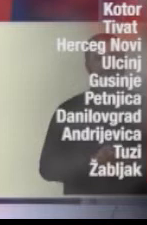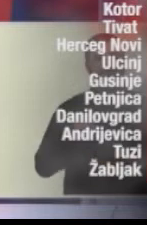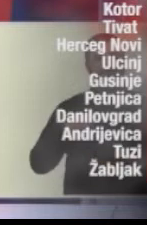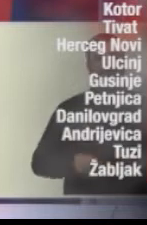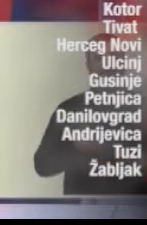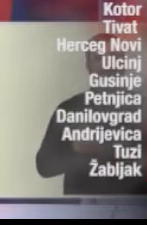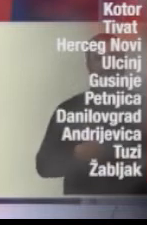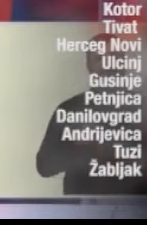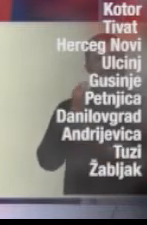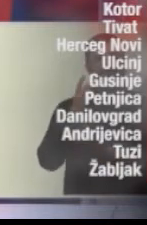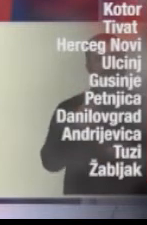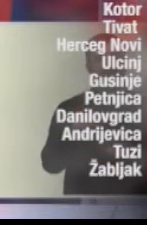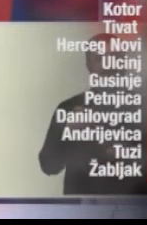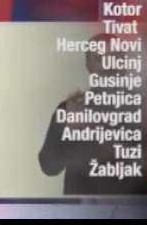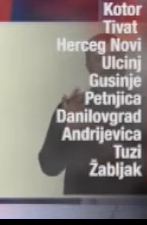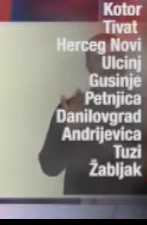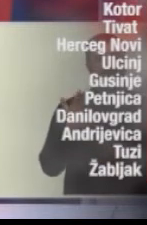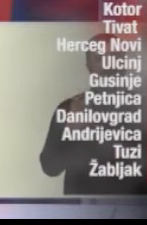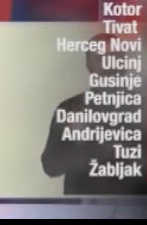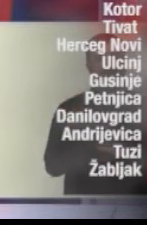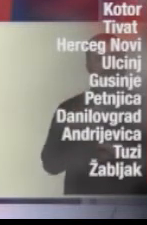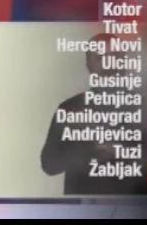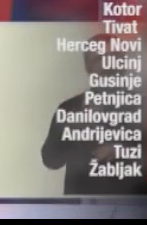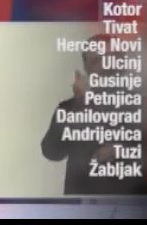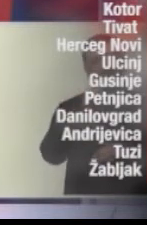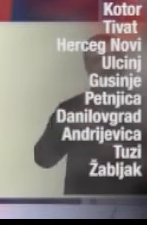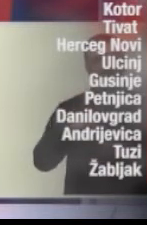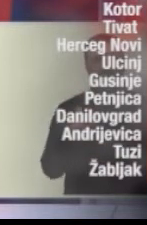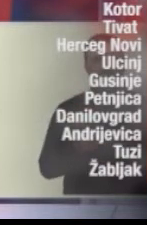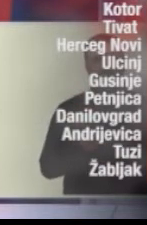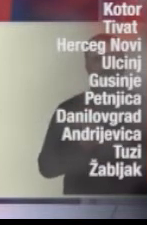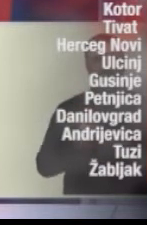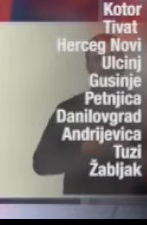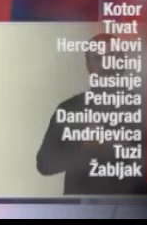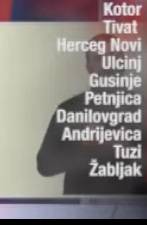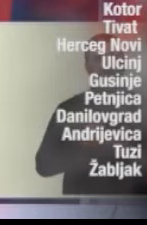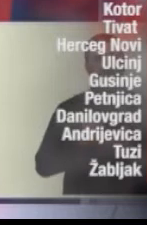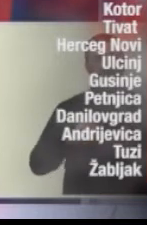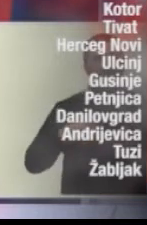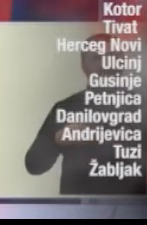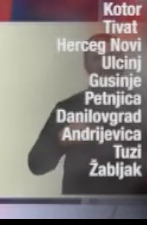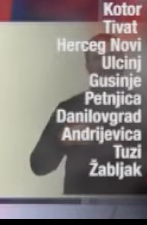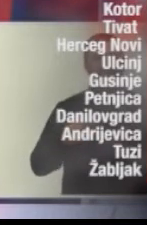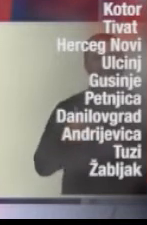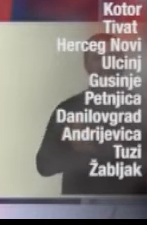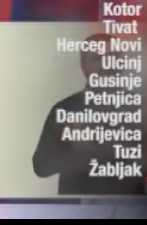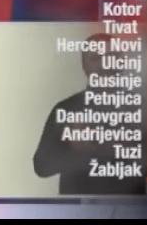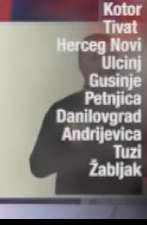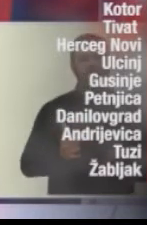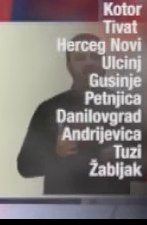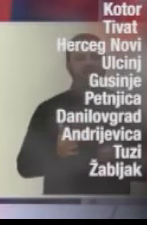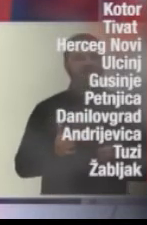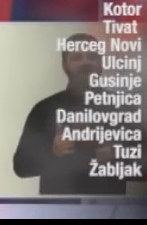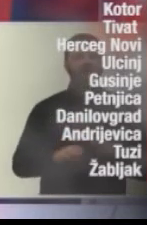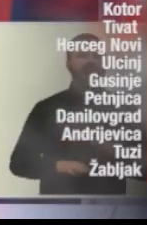Oporavak je potvrđen kod još 9 slučajeva, čime se ukupan broj oporavljenih u ovom talasu